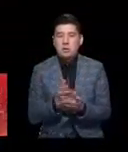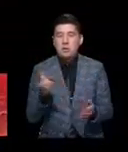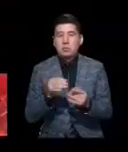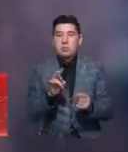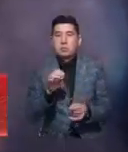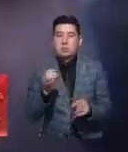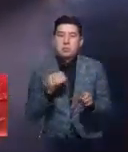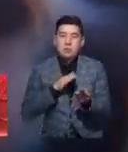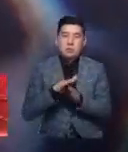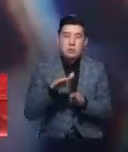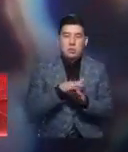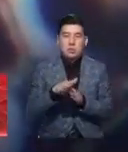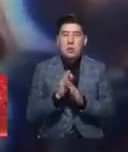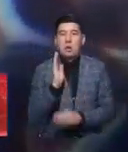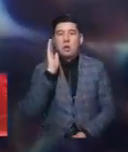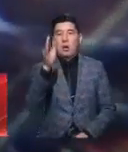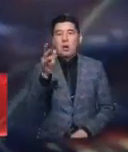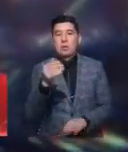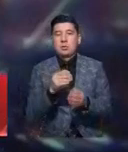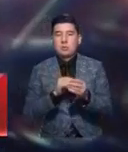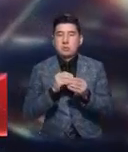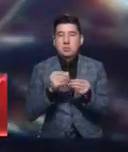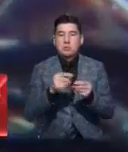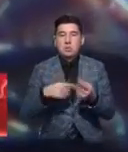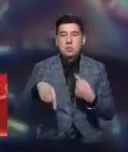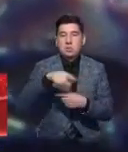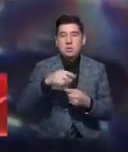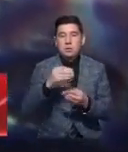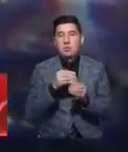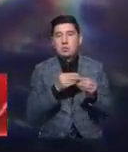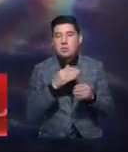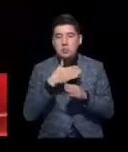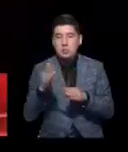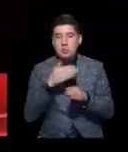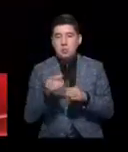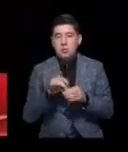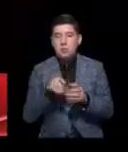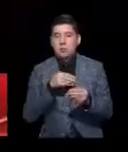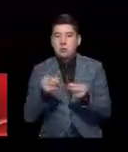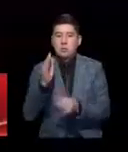толықтай енгеннен кейін алдыңғы үлгідегі банкноталар айналымнан біртіндеп алына бастайды.